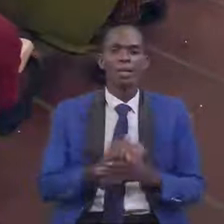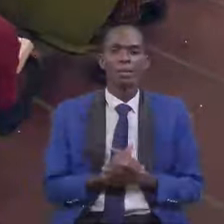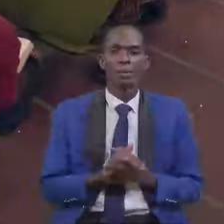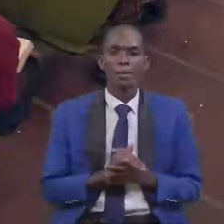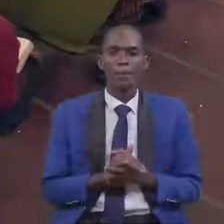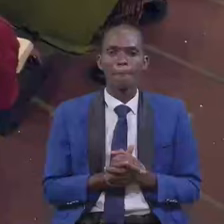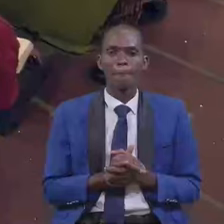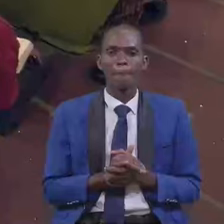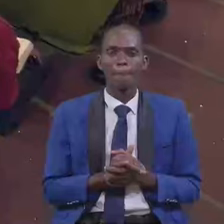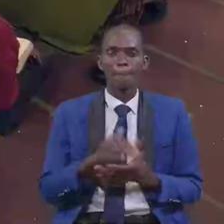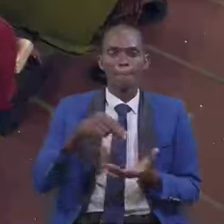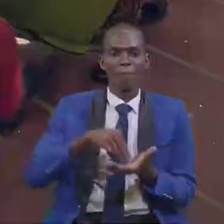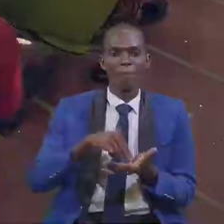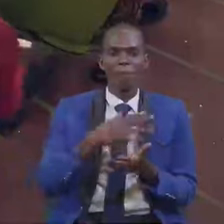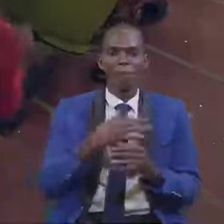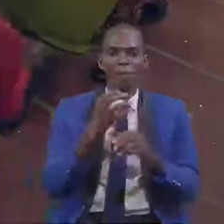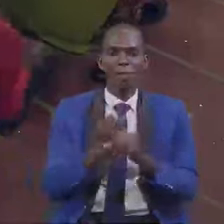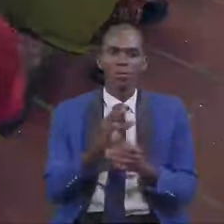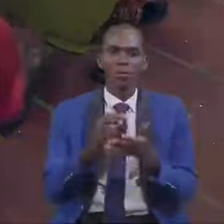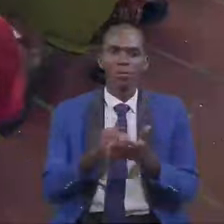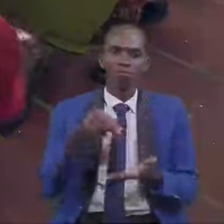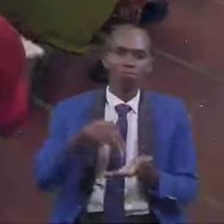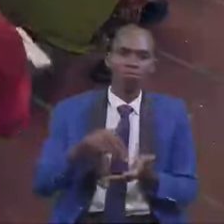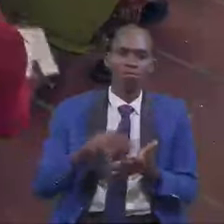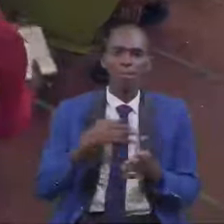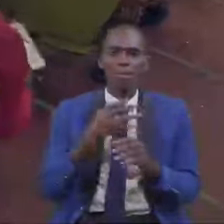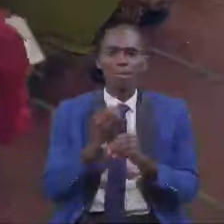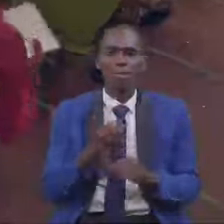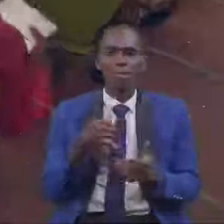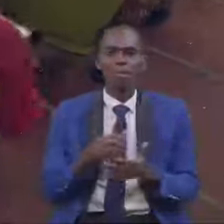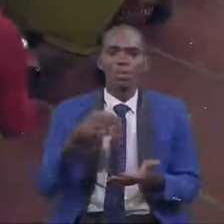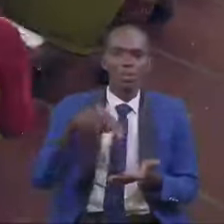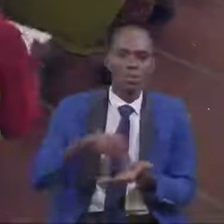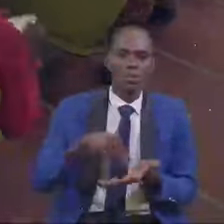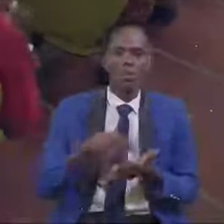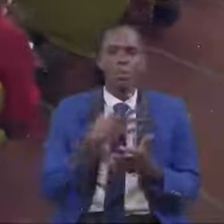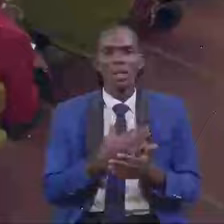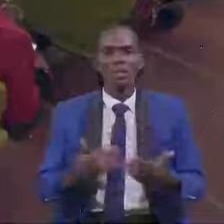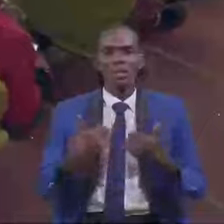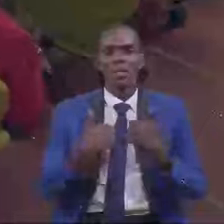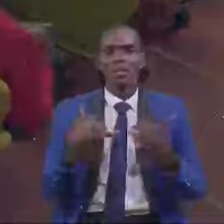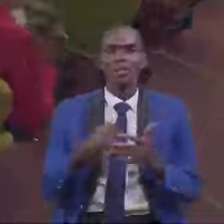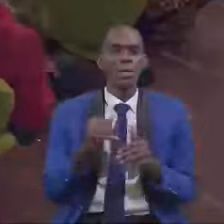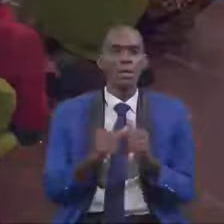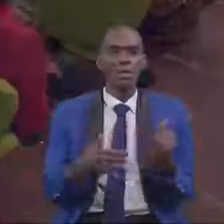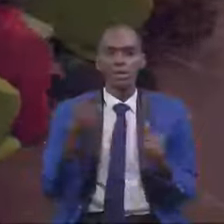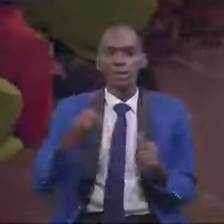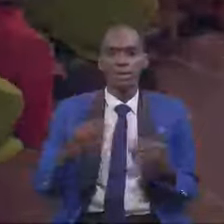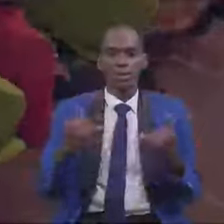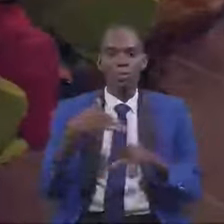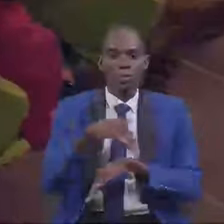Tenez-vous debout et recevez. Tenez-vous debout et réclamez cela. Tenez-vous, alors et priez tout ce dont vous avez besoin ce soir, des